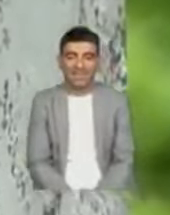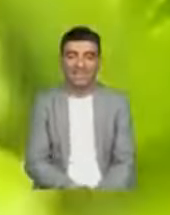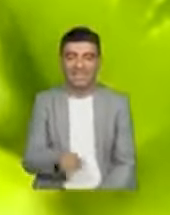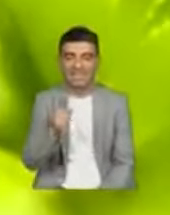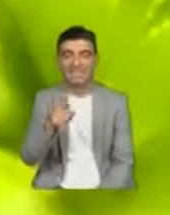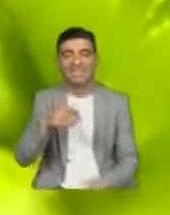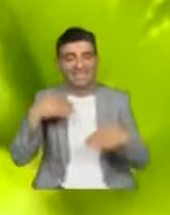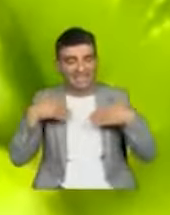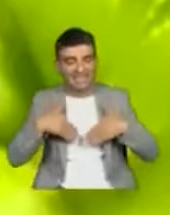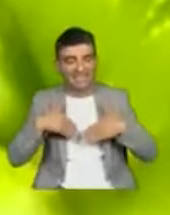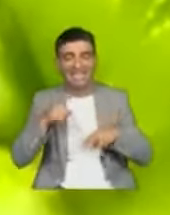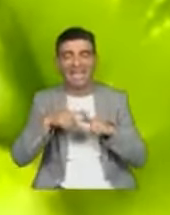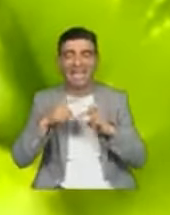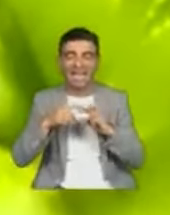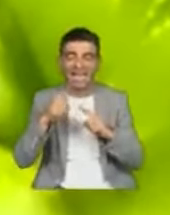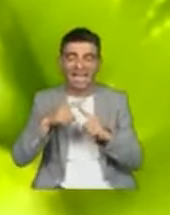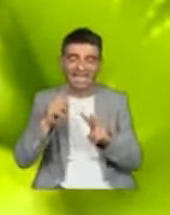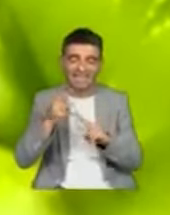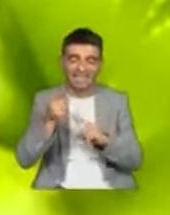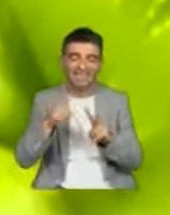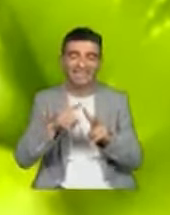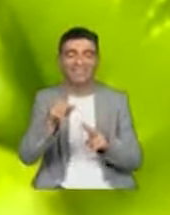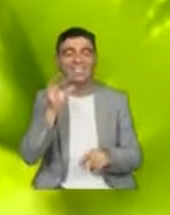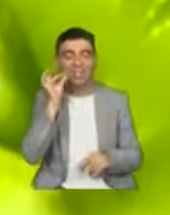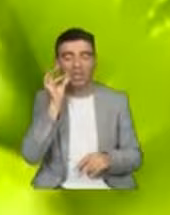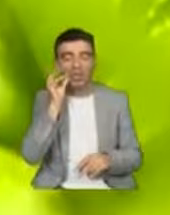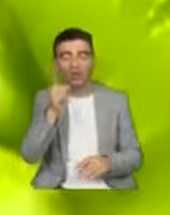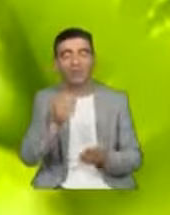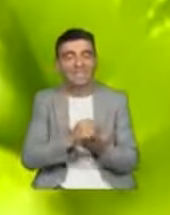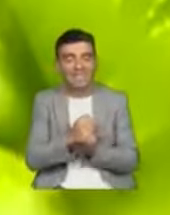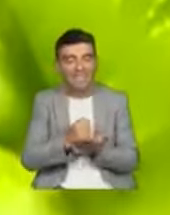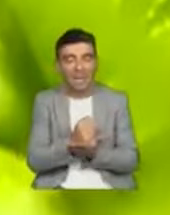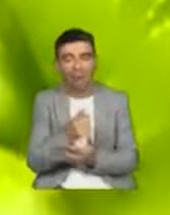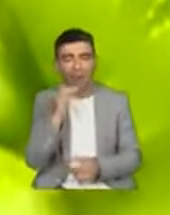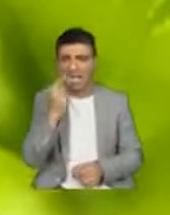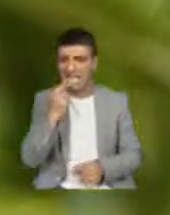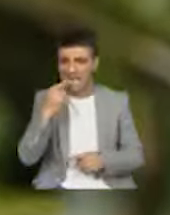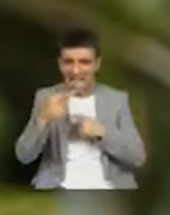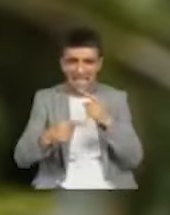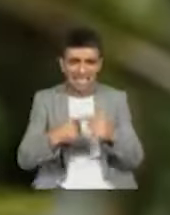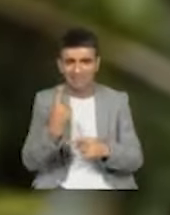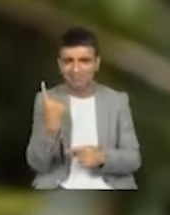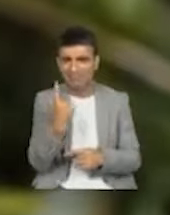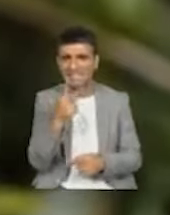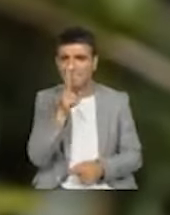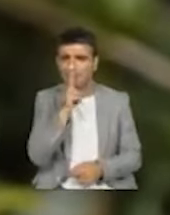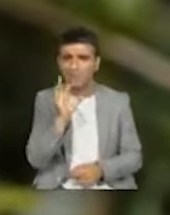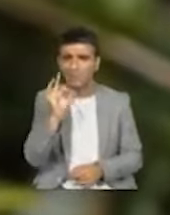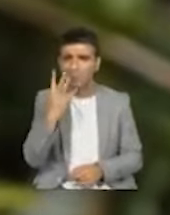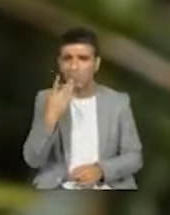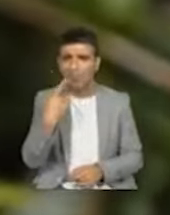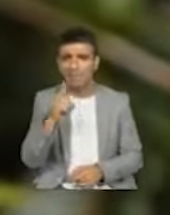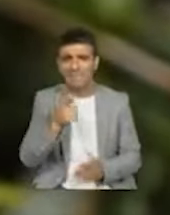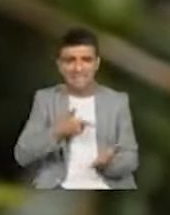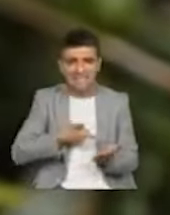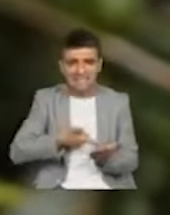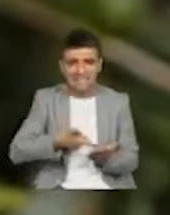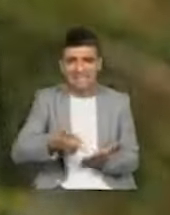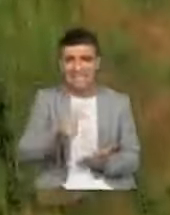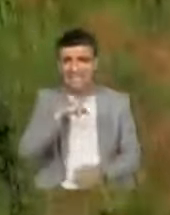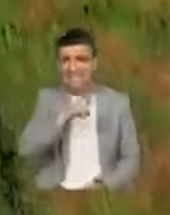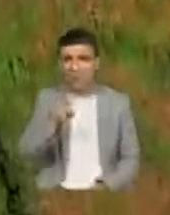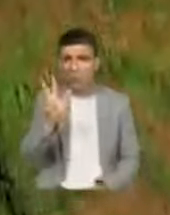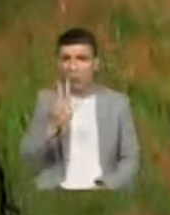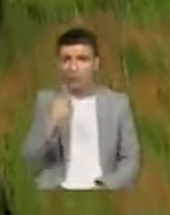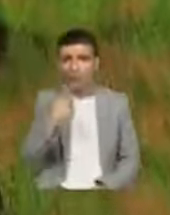Rize, Artvin, Trabzon ve Giresun'da her yıl toplamda 204 bin üretici 830